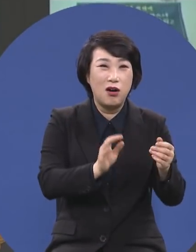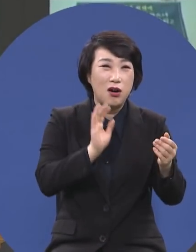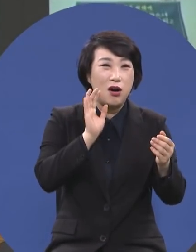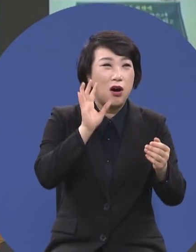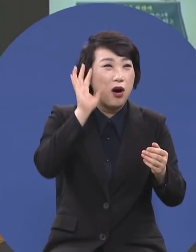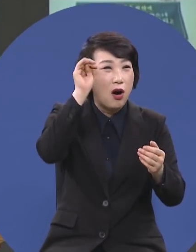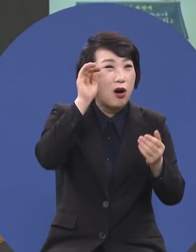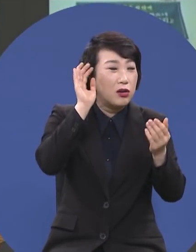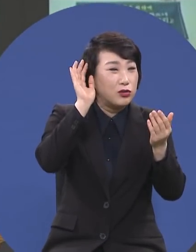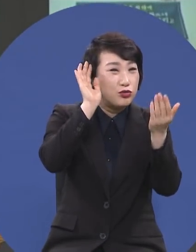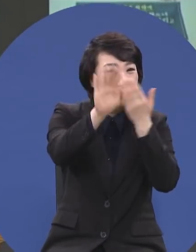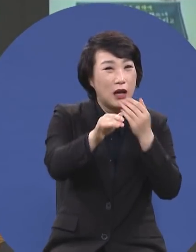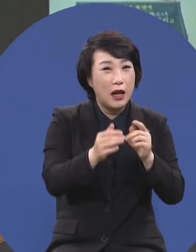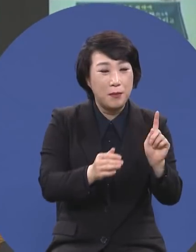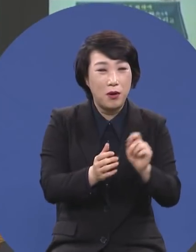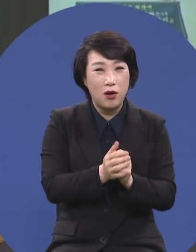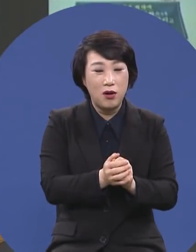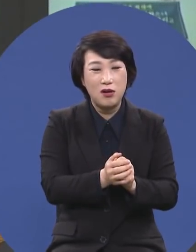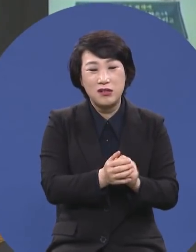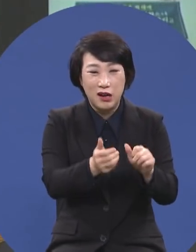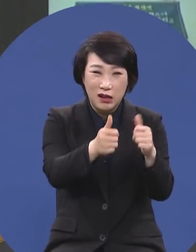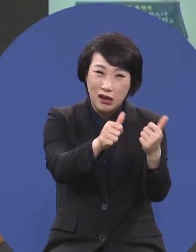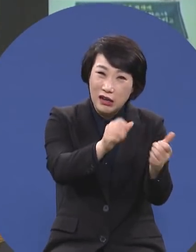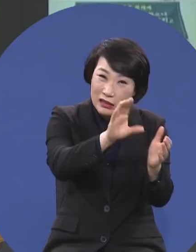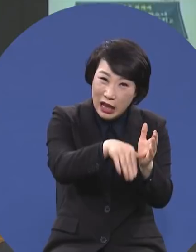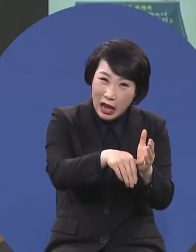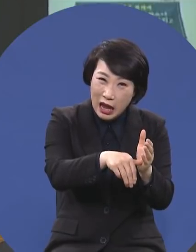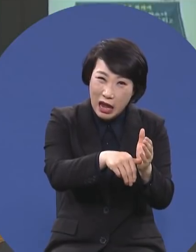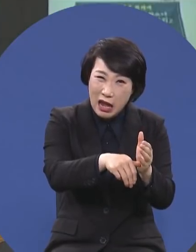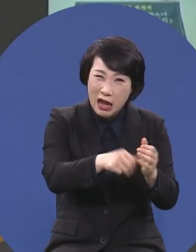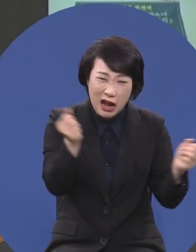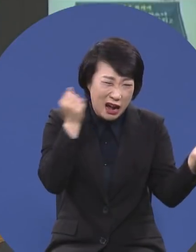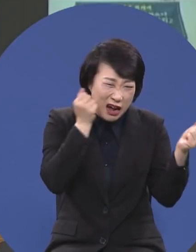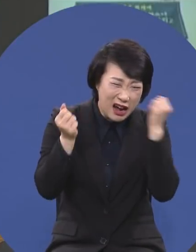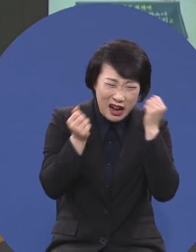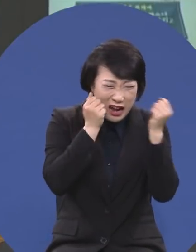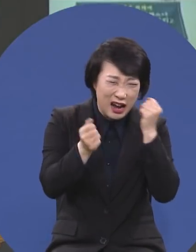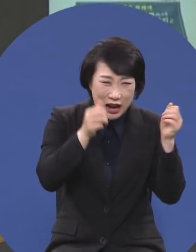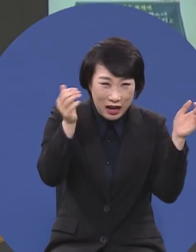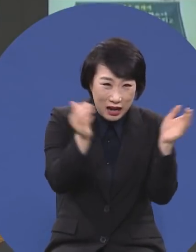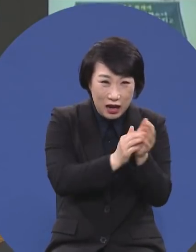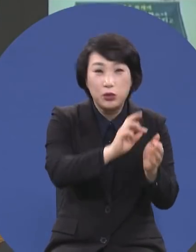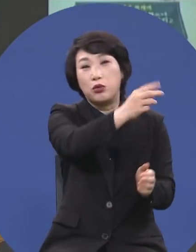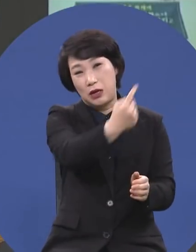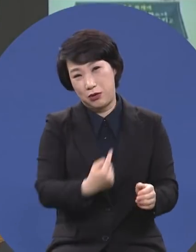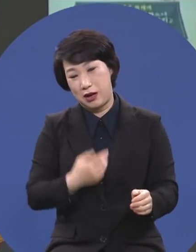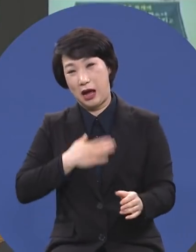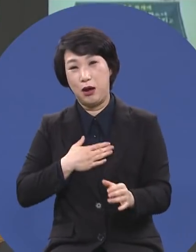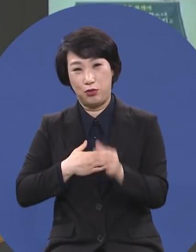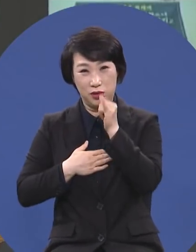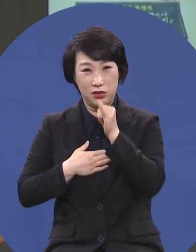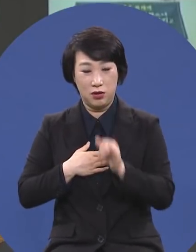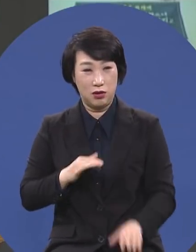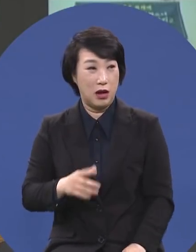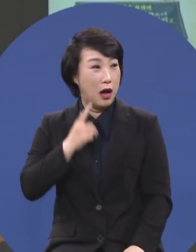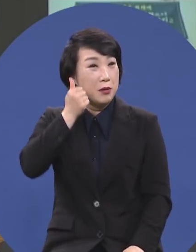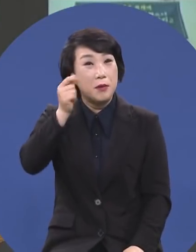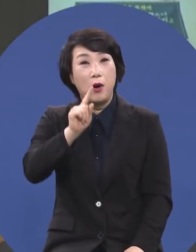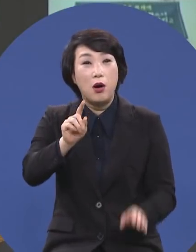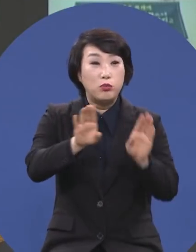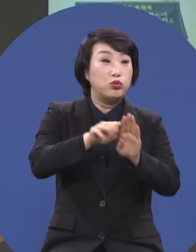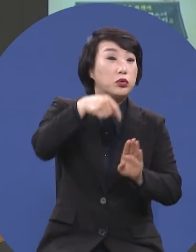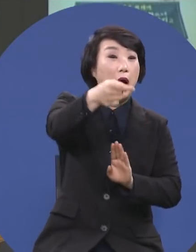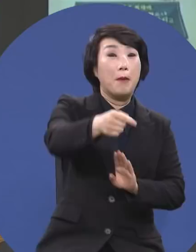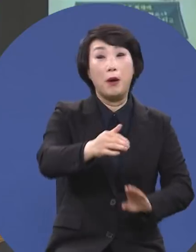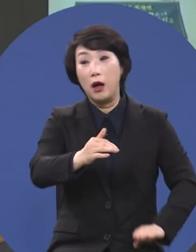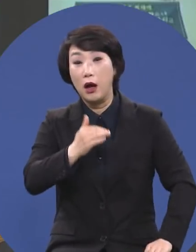지경이 되어서 돌아온다고 하는 사실을 많이 알고 계시오. 그래서 계속 문 앞에